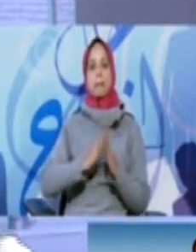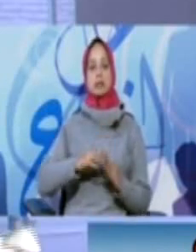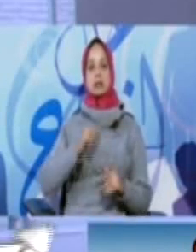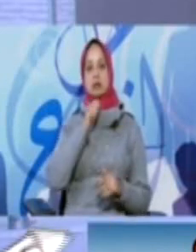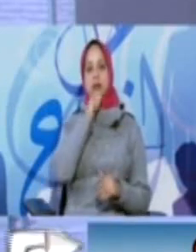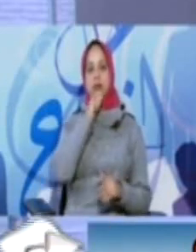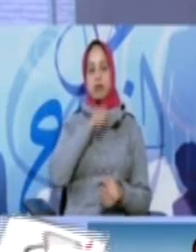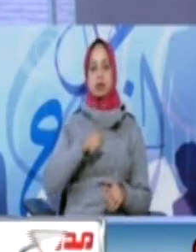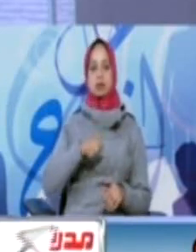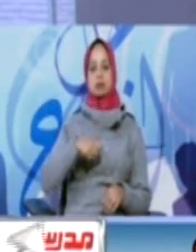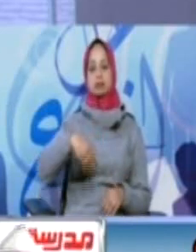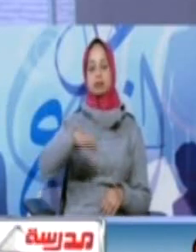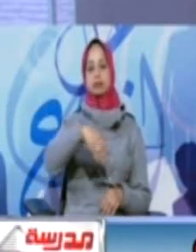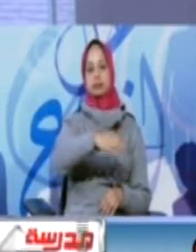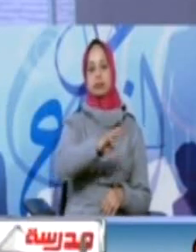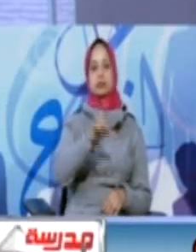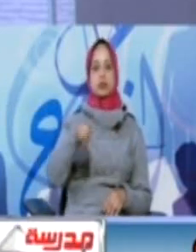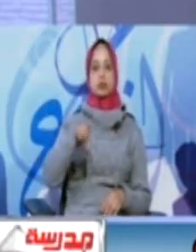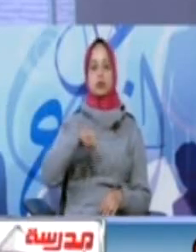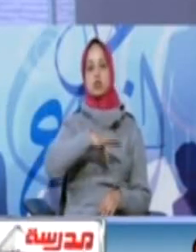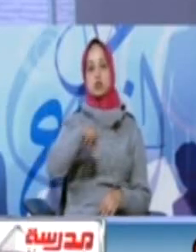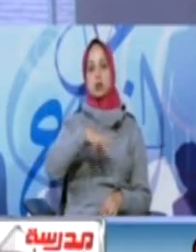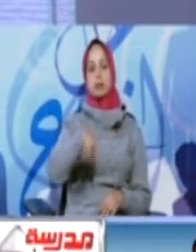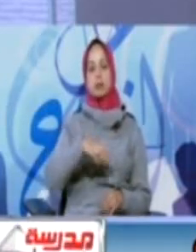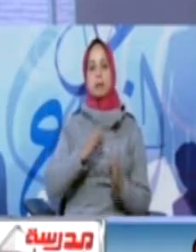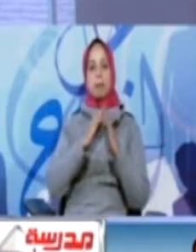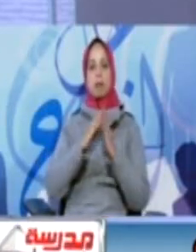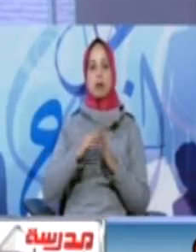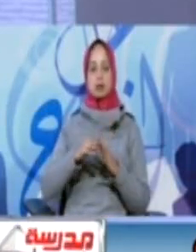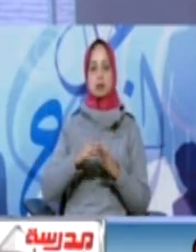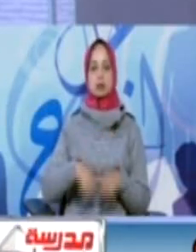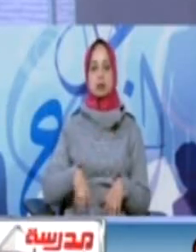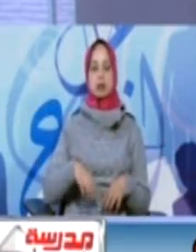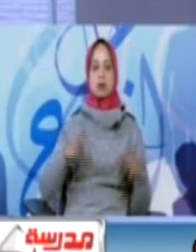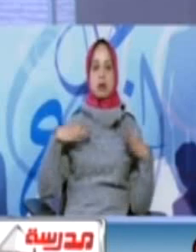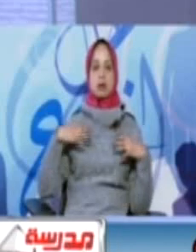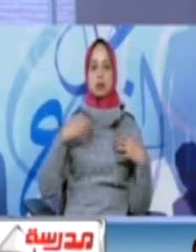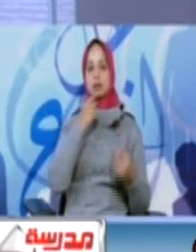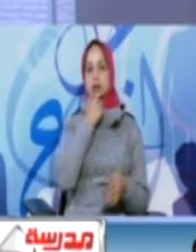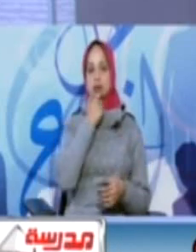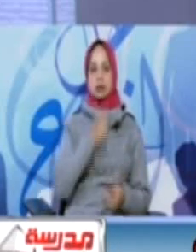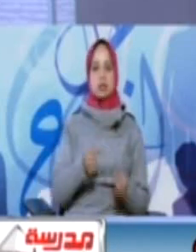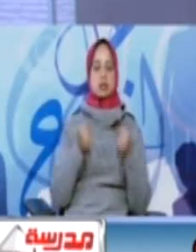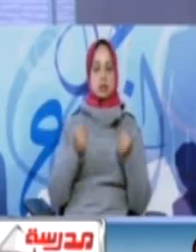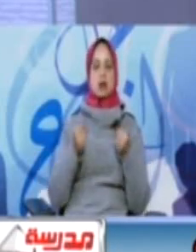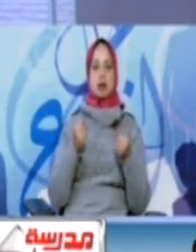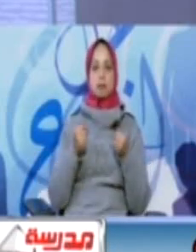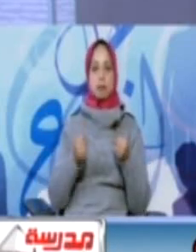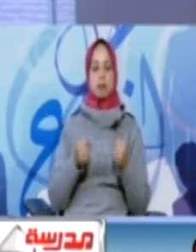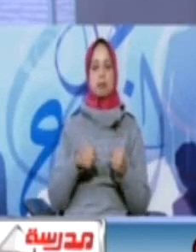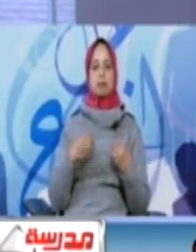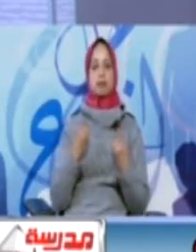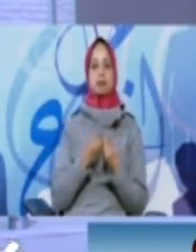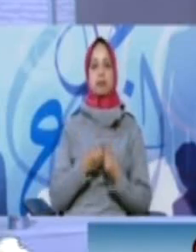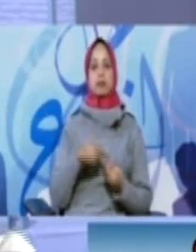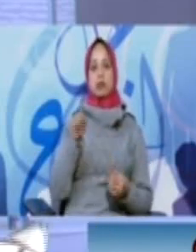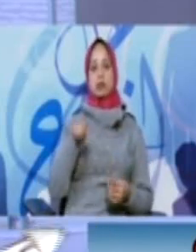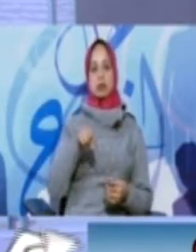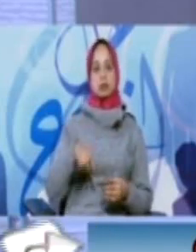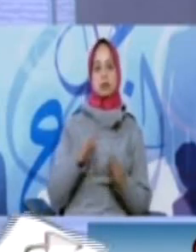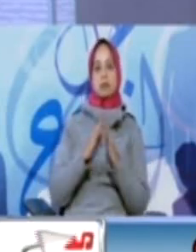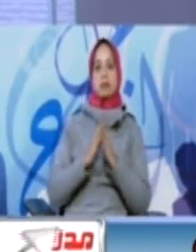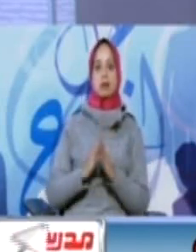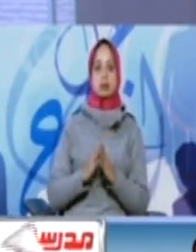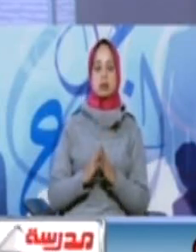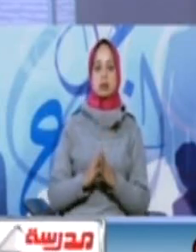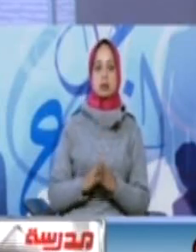لان فرنسا اتراضت وخدت المغرب. كرومر بدأ يستخدم سياسة الشدة او القبضة الحديدية. النتيجة كانت